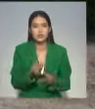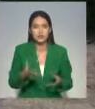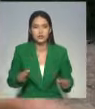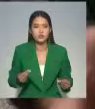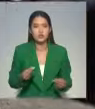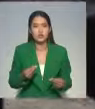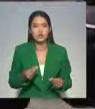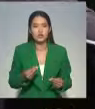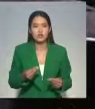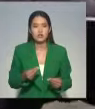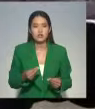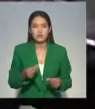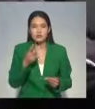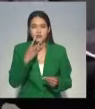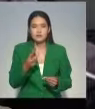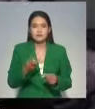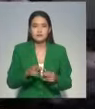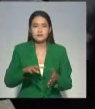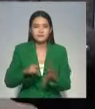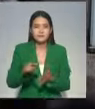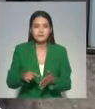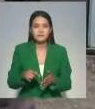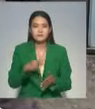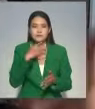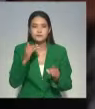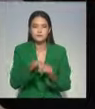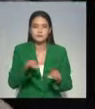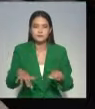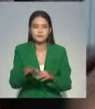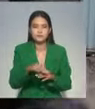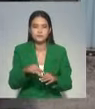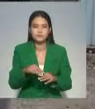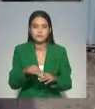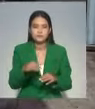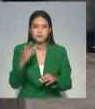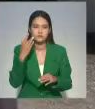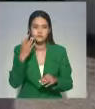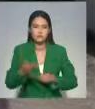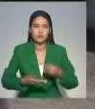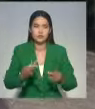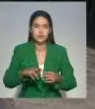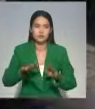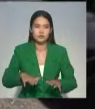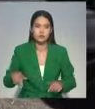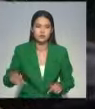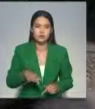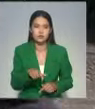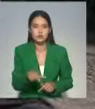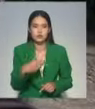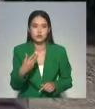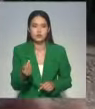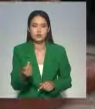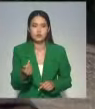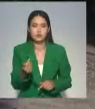школу ходят, вот грязь начинается. Вот они вот, много здесь детей, в школу ходят вот по такой грязи. Но это вот кусок асфальта,